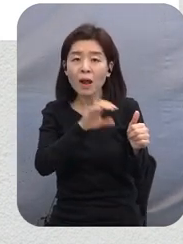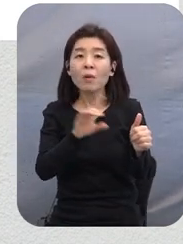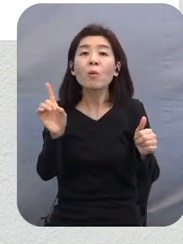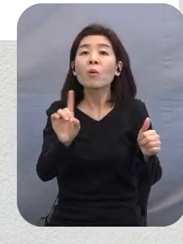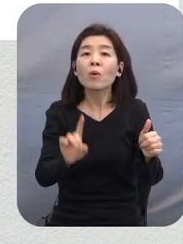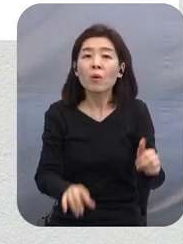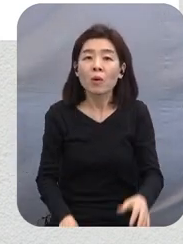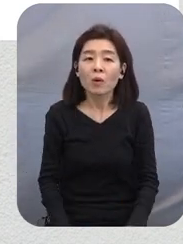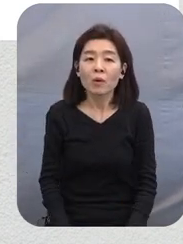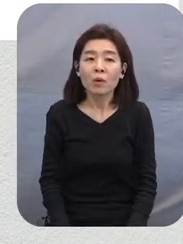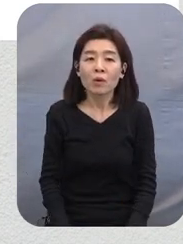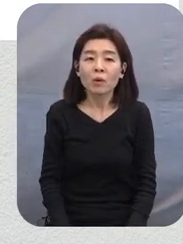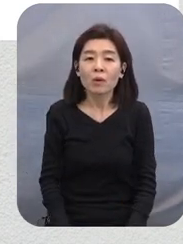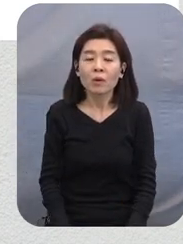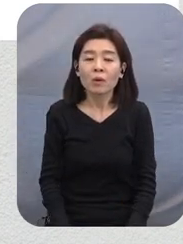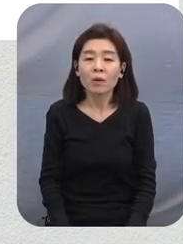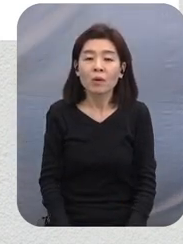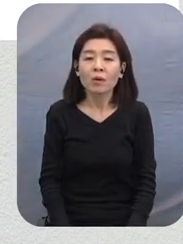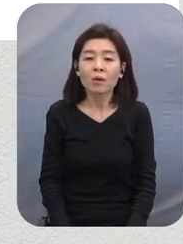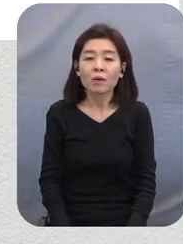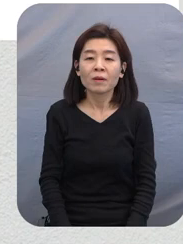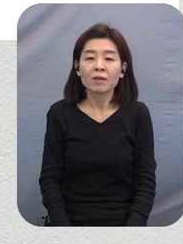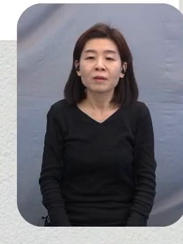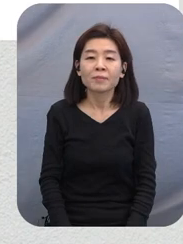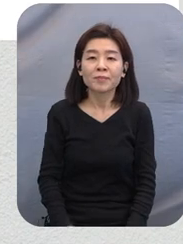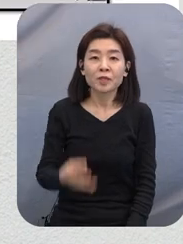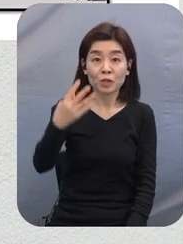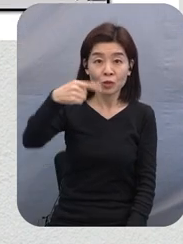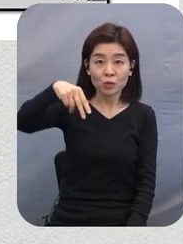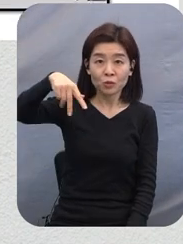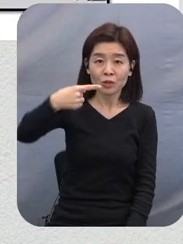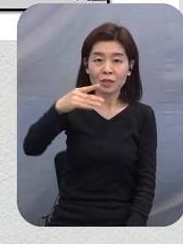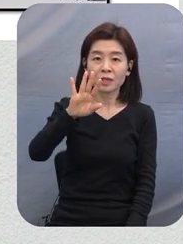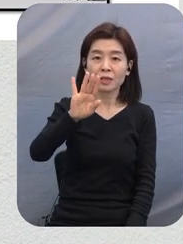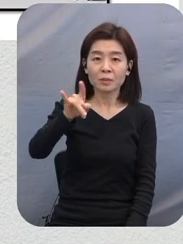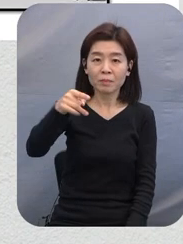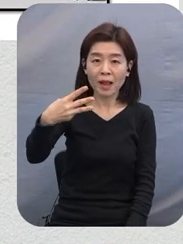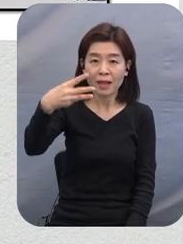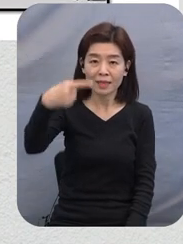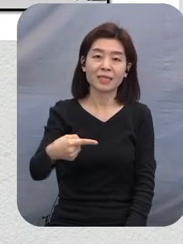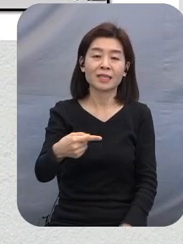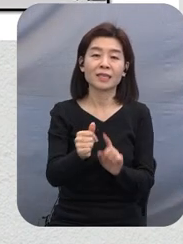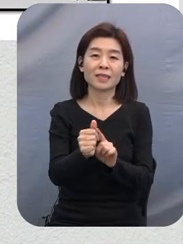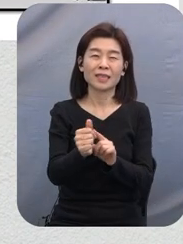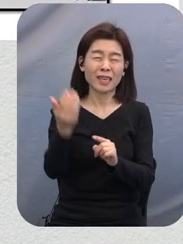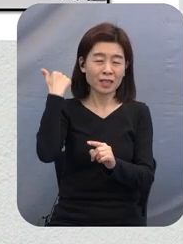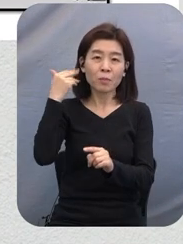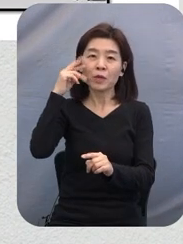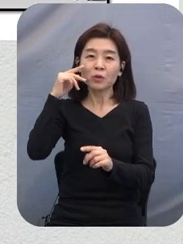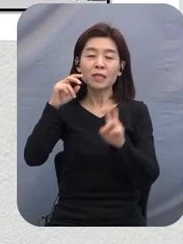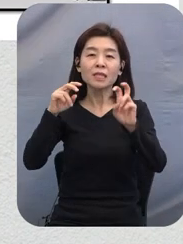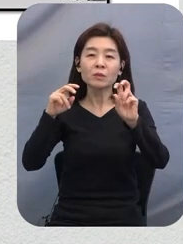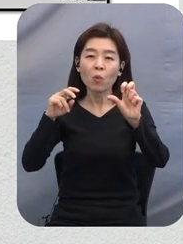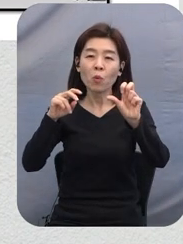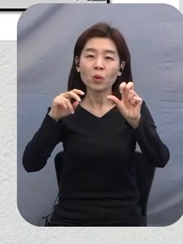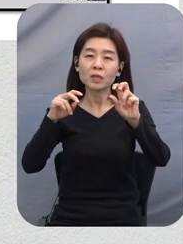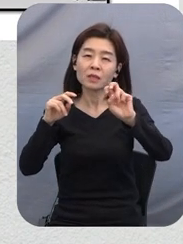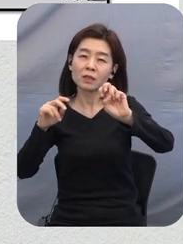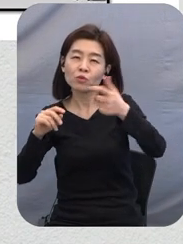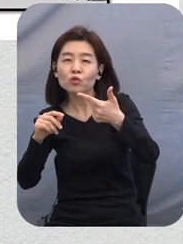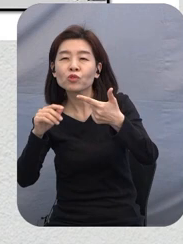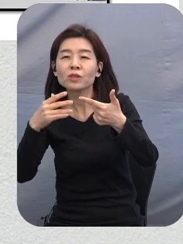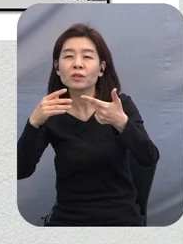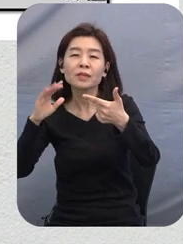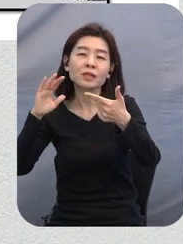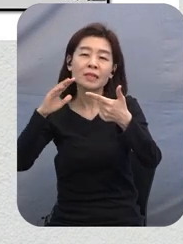살펴봅시다. 시어더 루즈벨트라는 사람이 있었습니다. 미국의 25대 26대 대통령인데 20세기